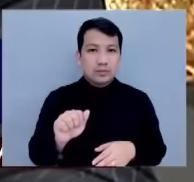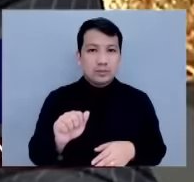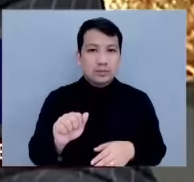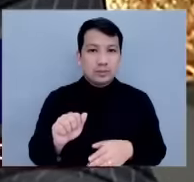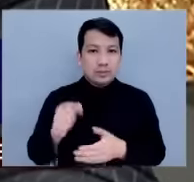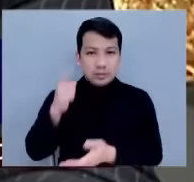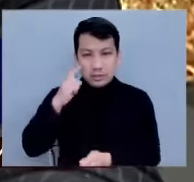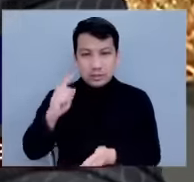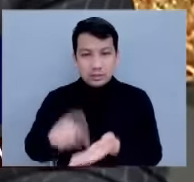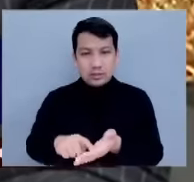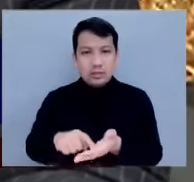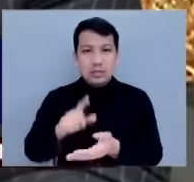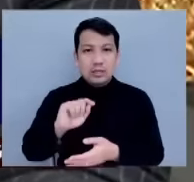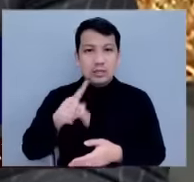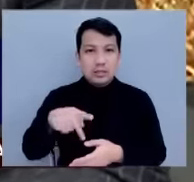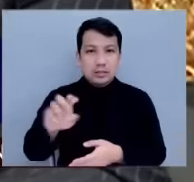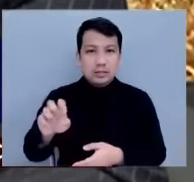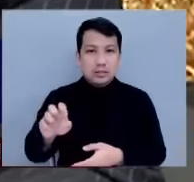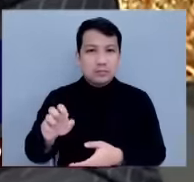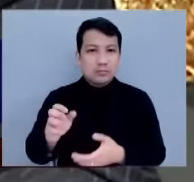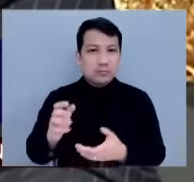ipinarehistro ito ng tape mga